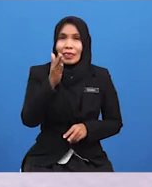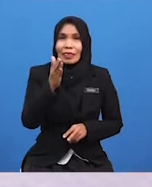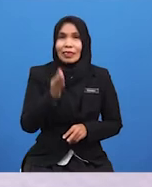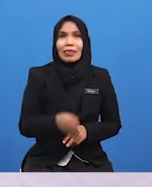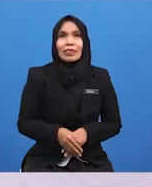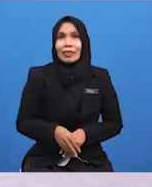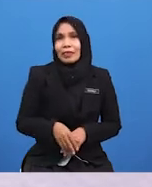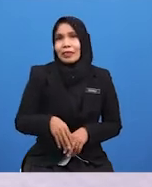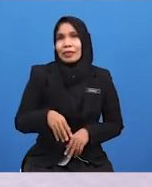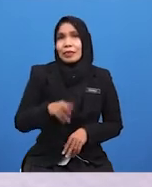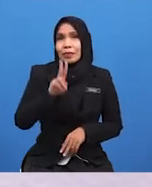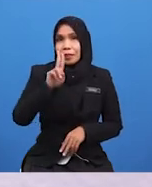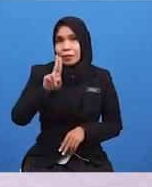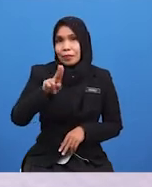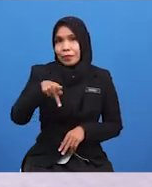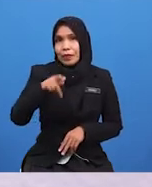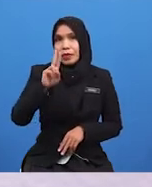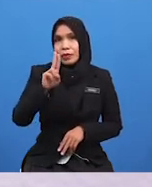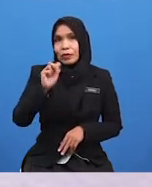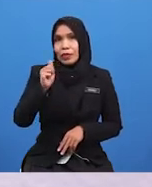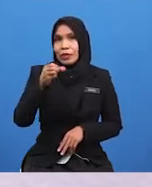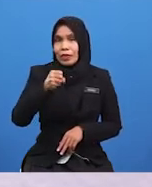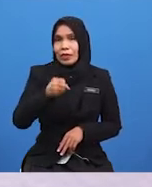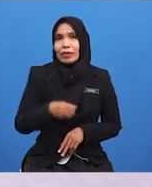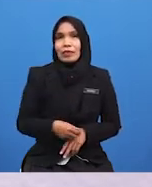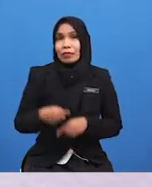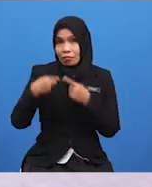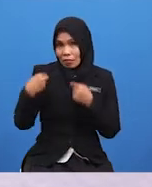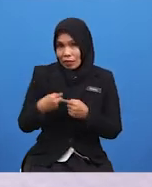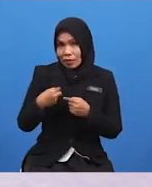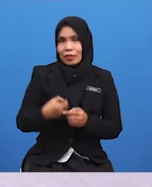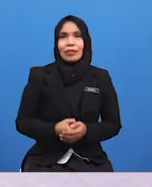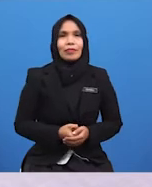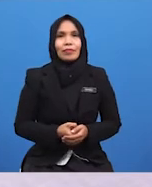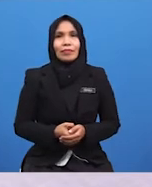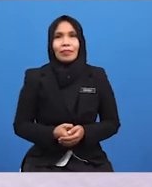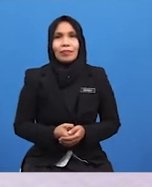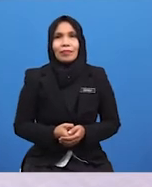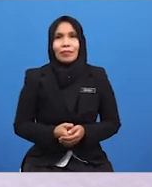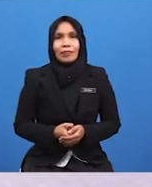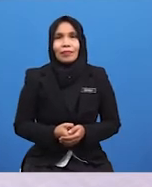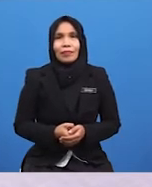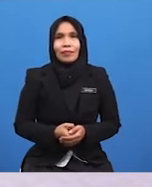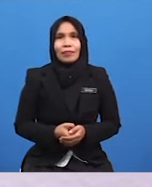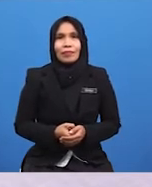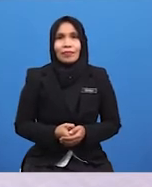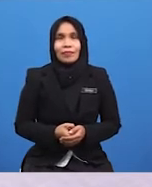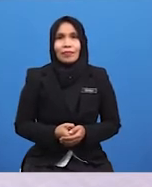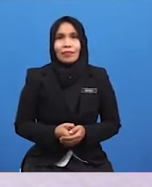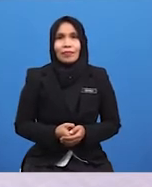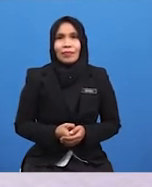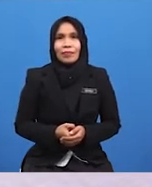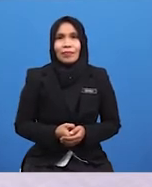berpuas hati kerana menghormati diri kita dan menjaga Marwah